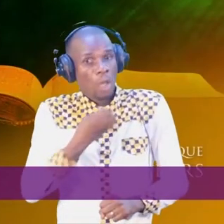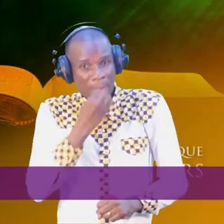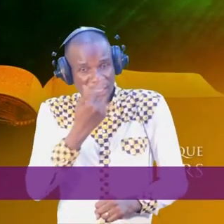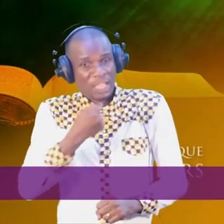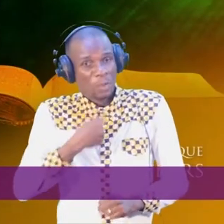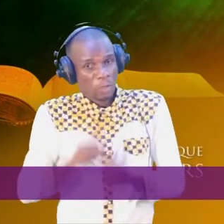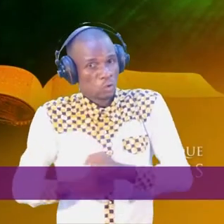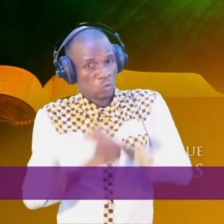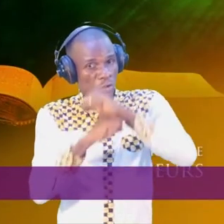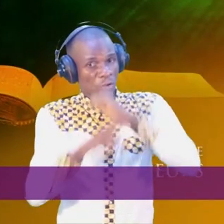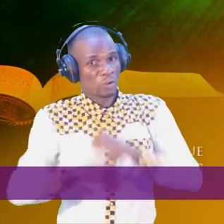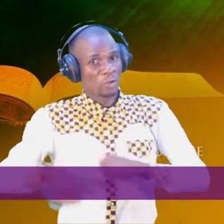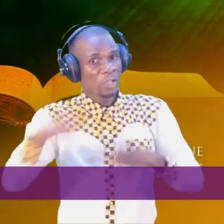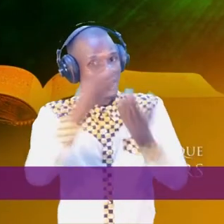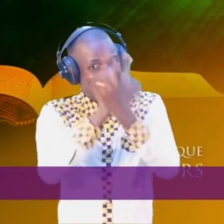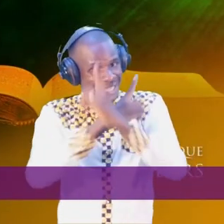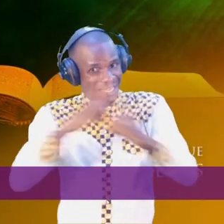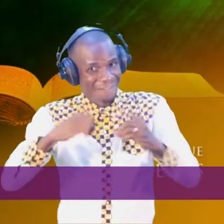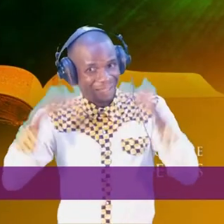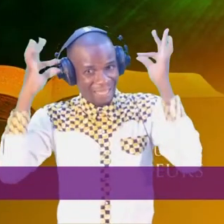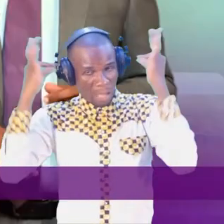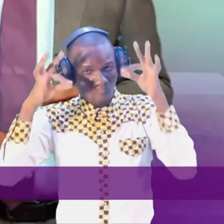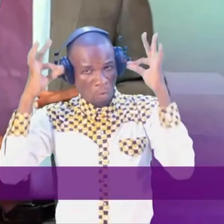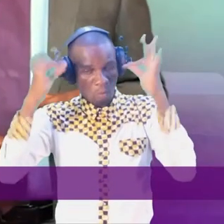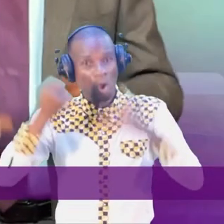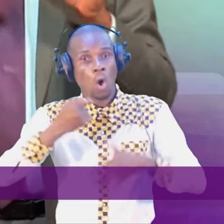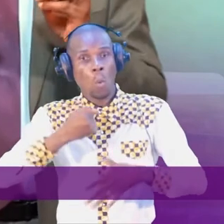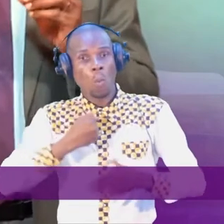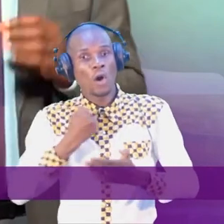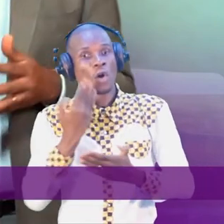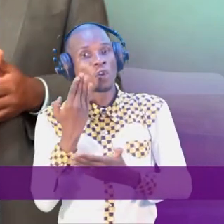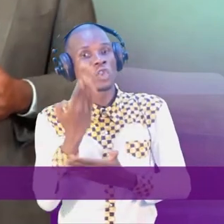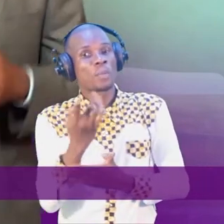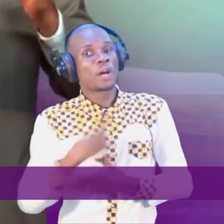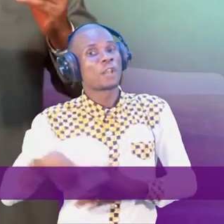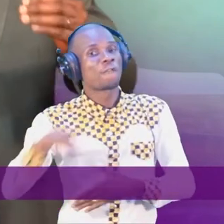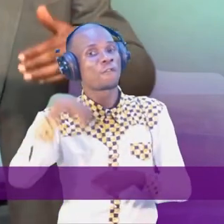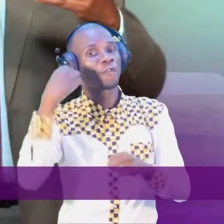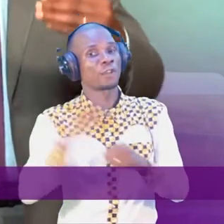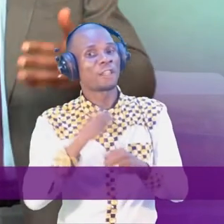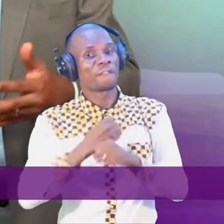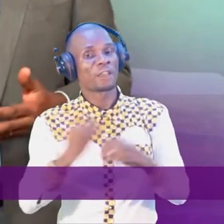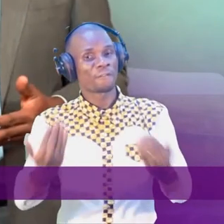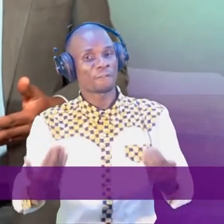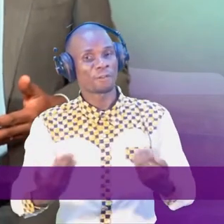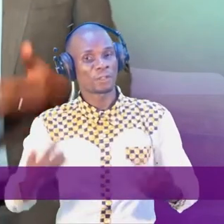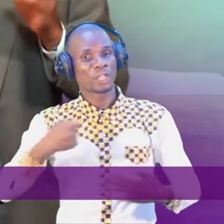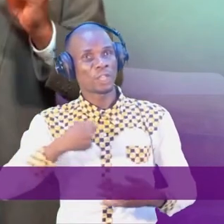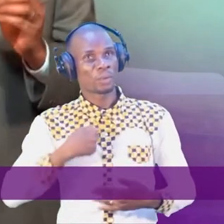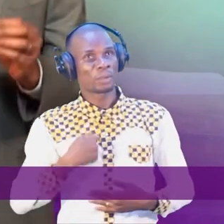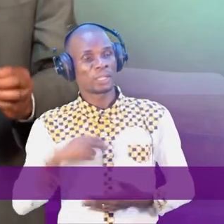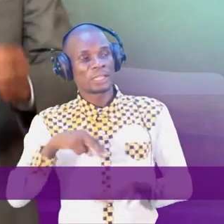usiwe na miungu mingine ila mimi. Sheria hii inamkataza